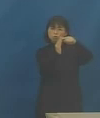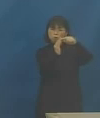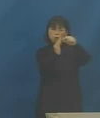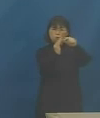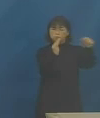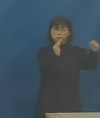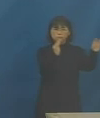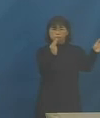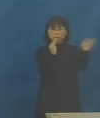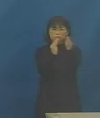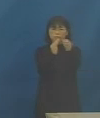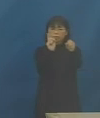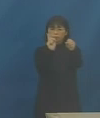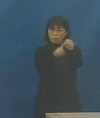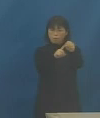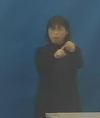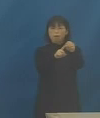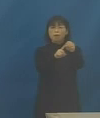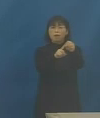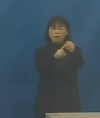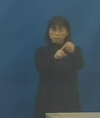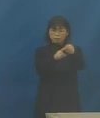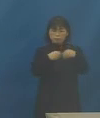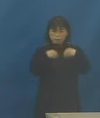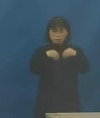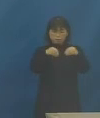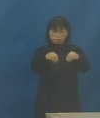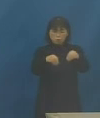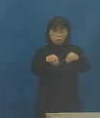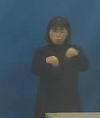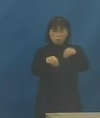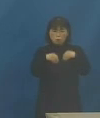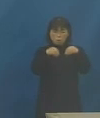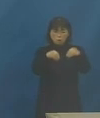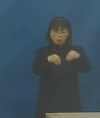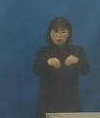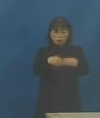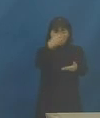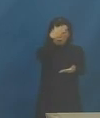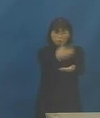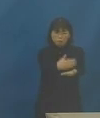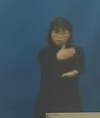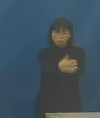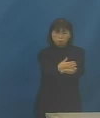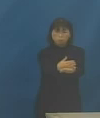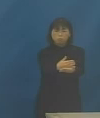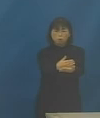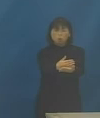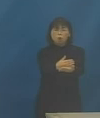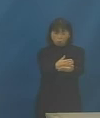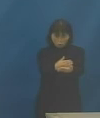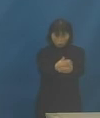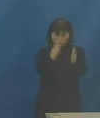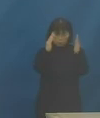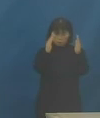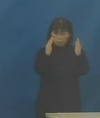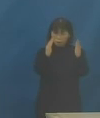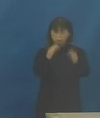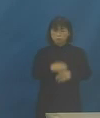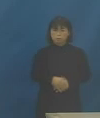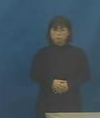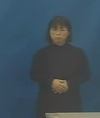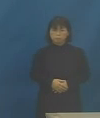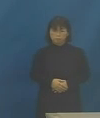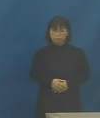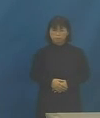感性の連鎖を一定程度断ち切ることを怠らずやることだと思っていますまた県でも